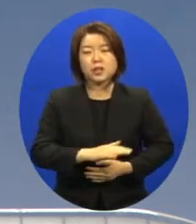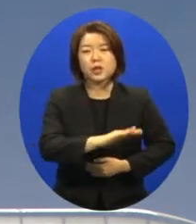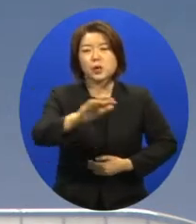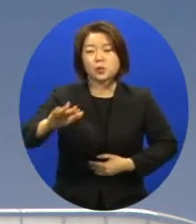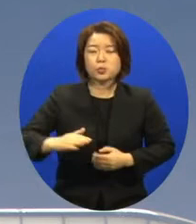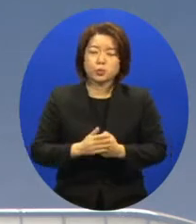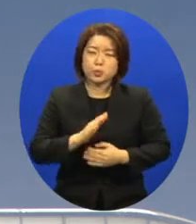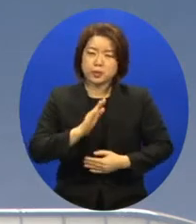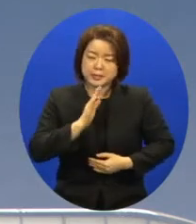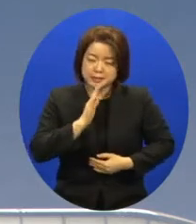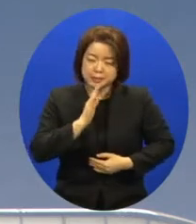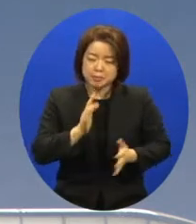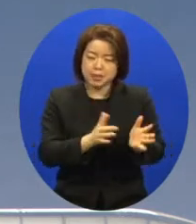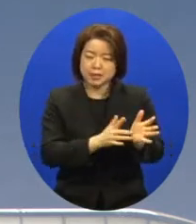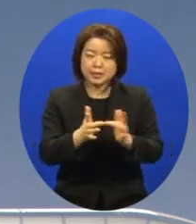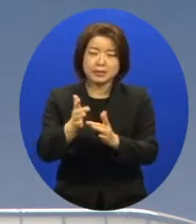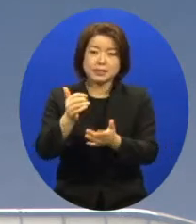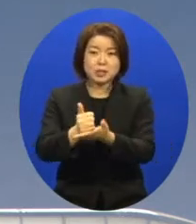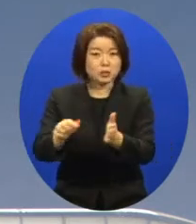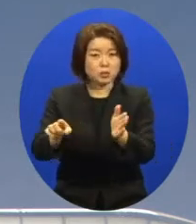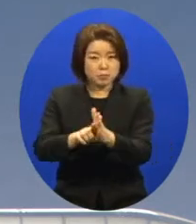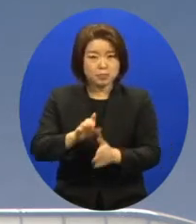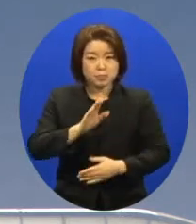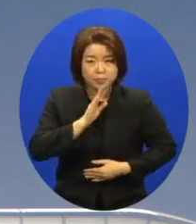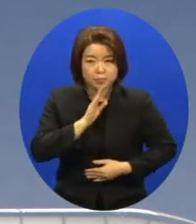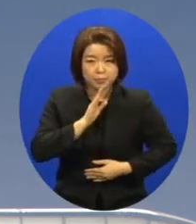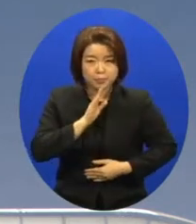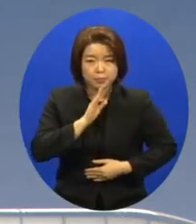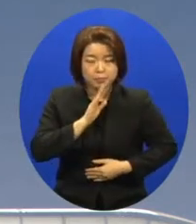예수님을 믿는 겁니까